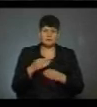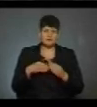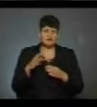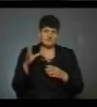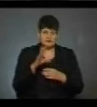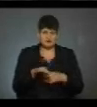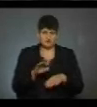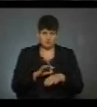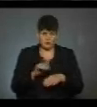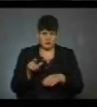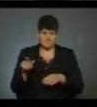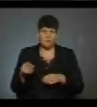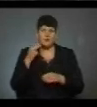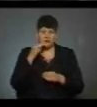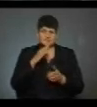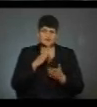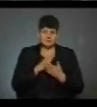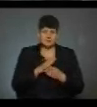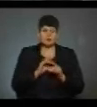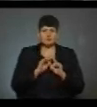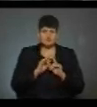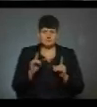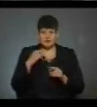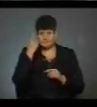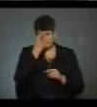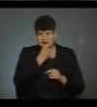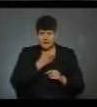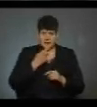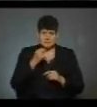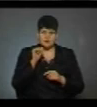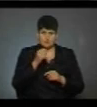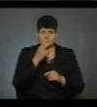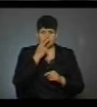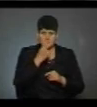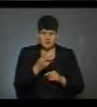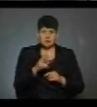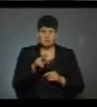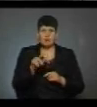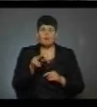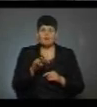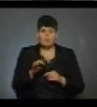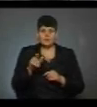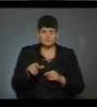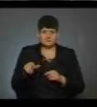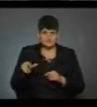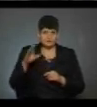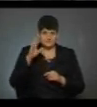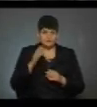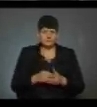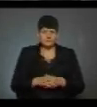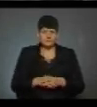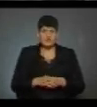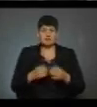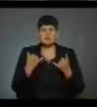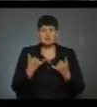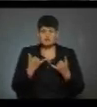йде. Багато ран, особливо в ділянці обличчя, то можна бачити і по самих пацієнтах, епітелізує самостійно. Але